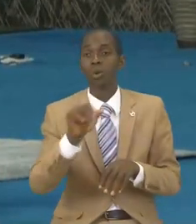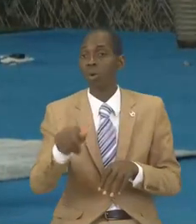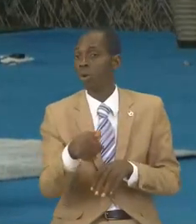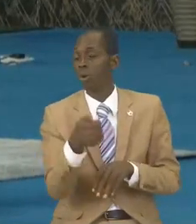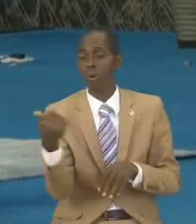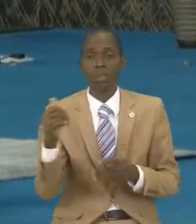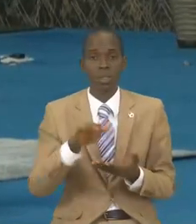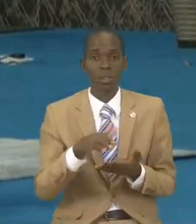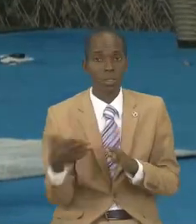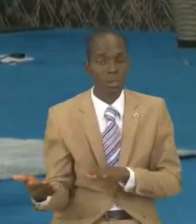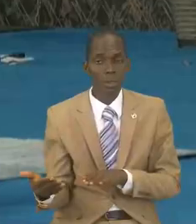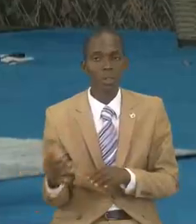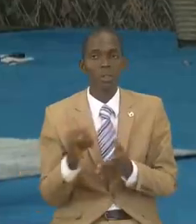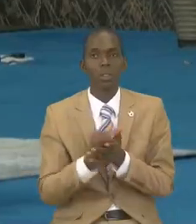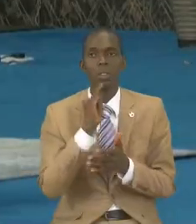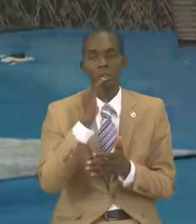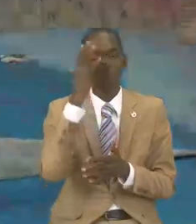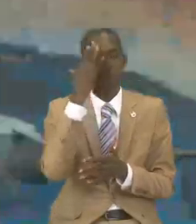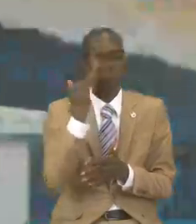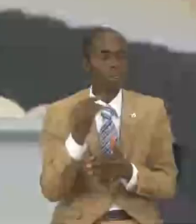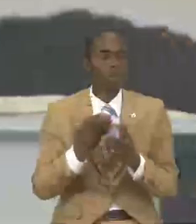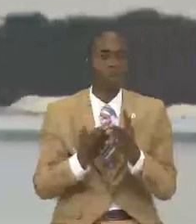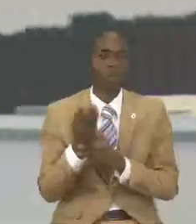Pas une autre mort. Voilà pourquoi